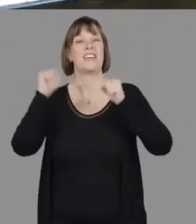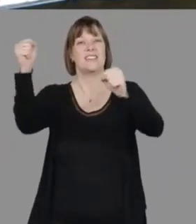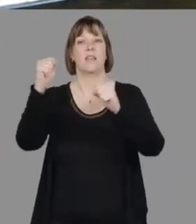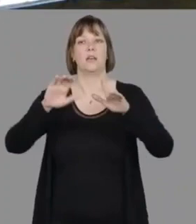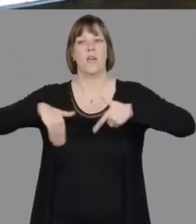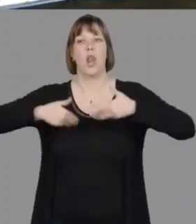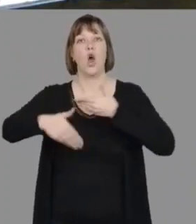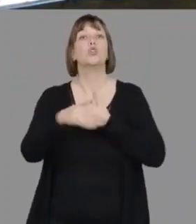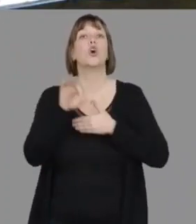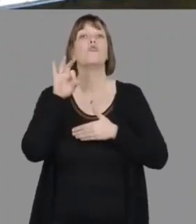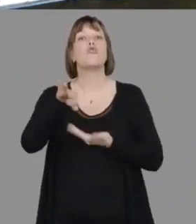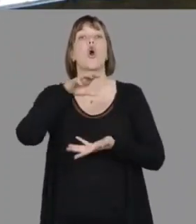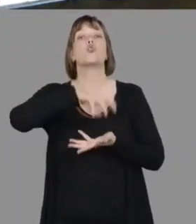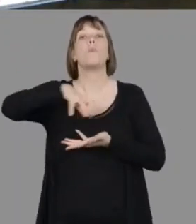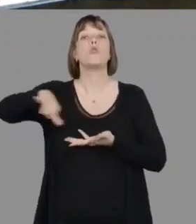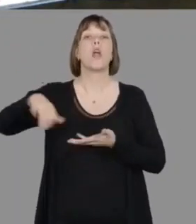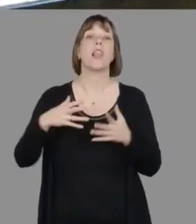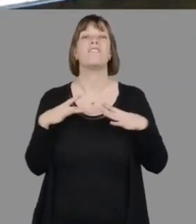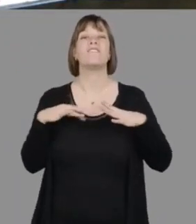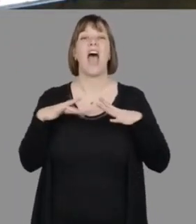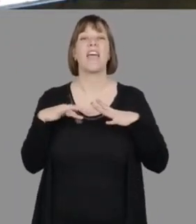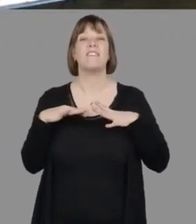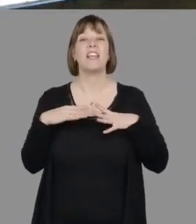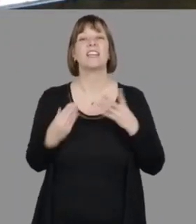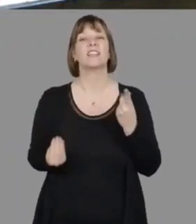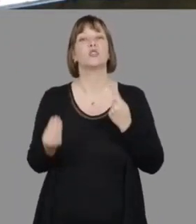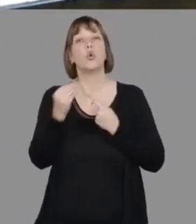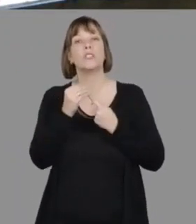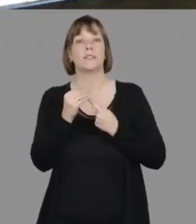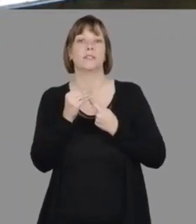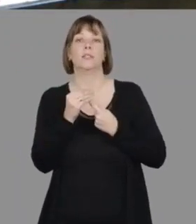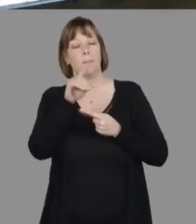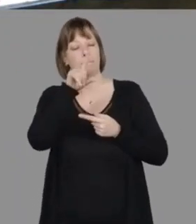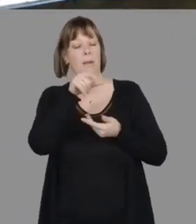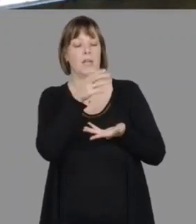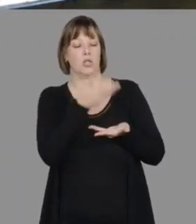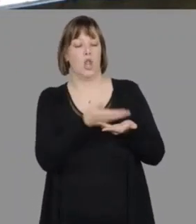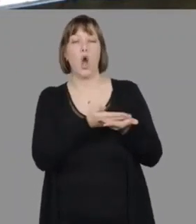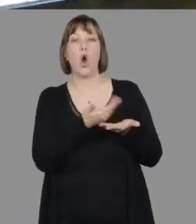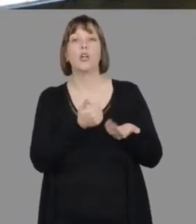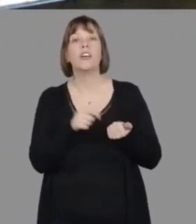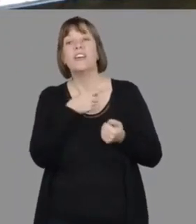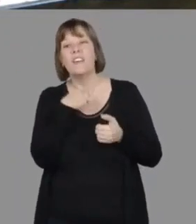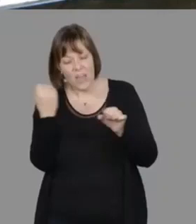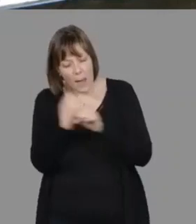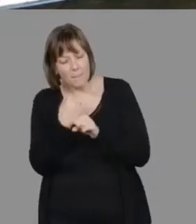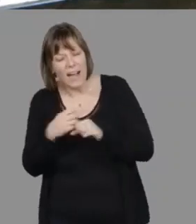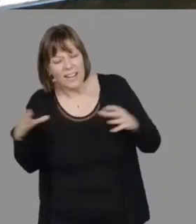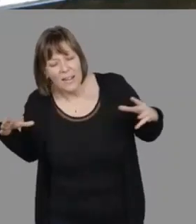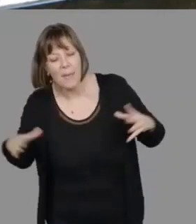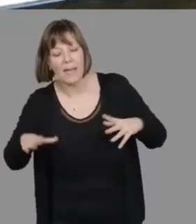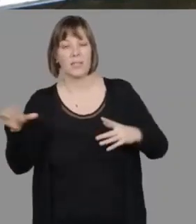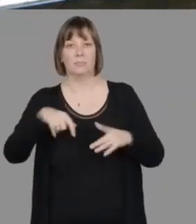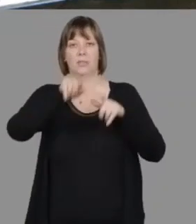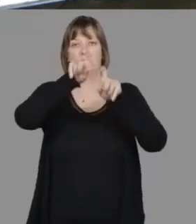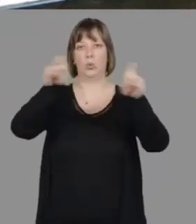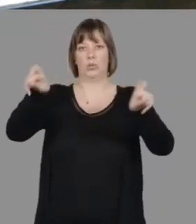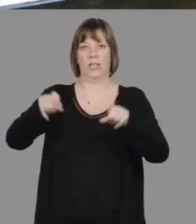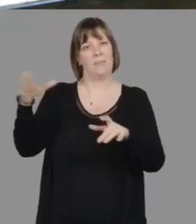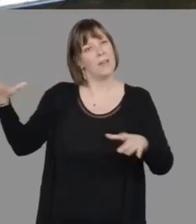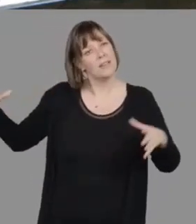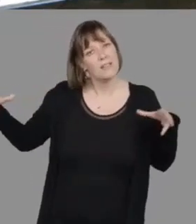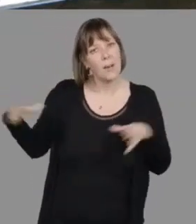für einen kommunalen, freiwilligen, zusätzlichen Mindestlohn. Wir machen das gemeinsam mit den Unternehmen, gemeinsam mit der